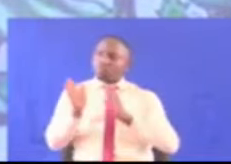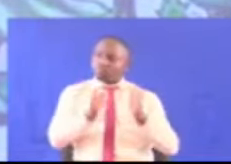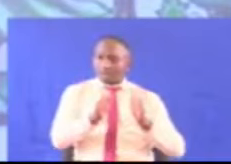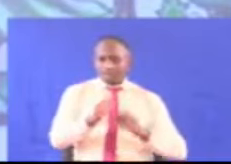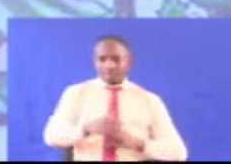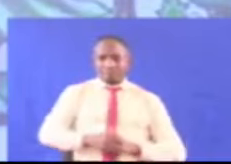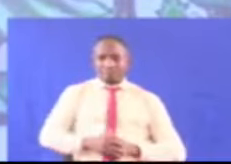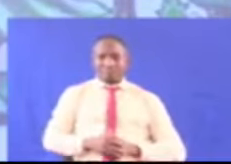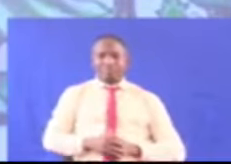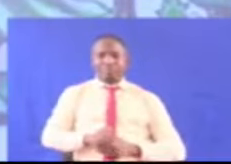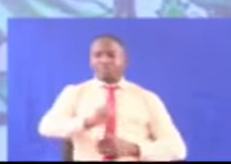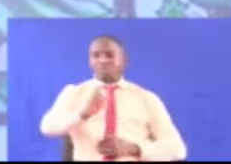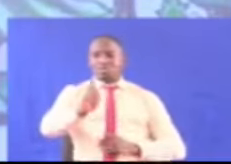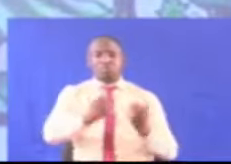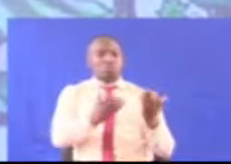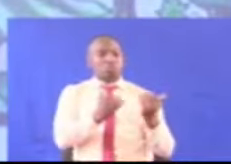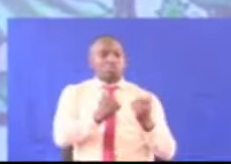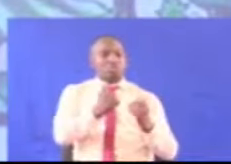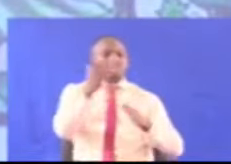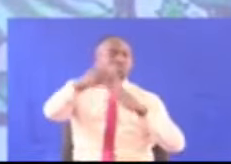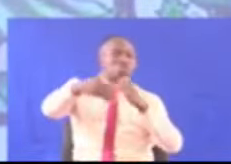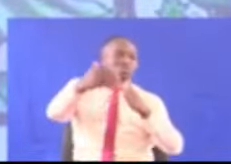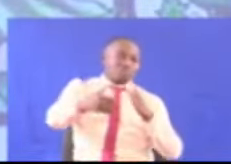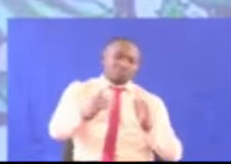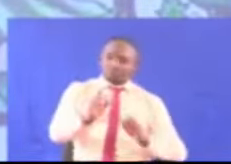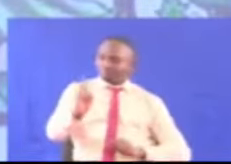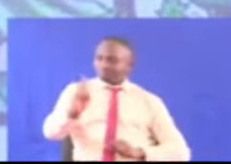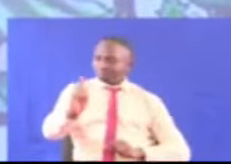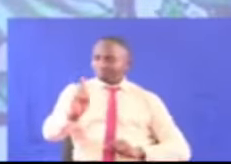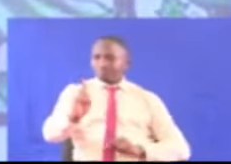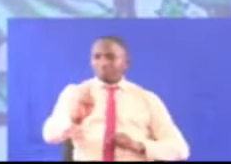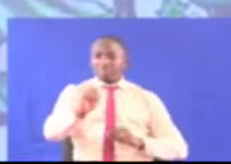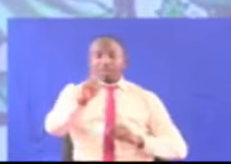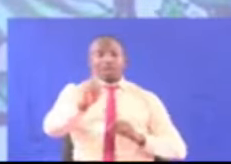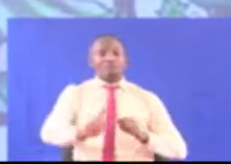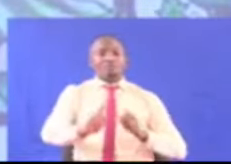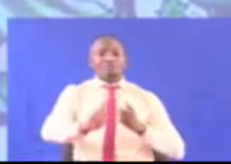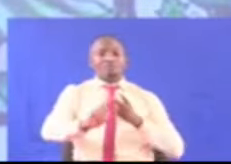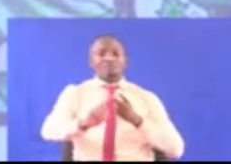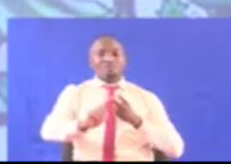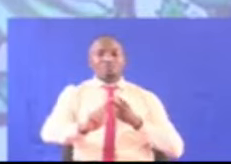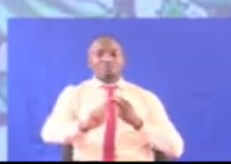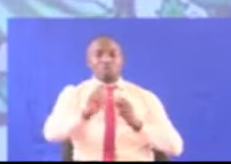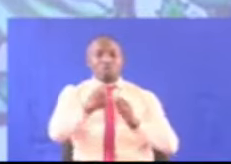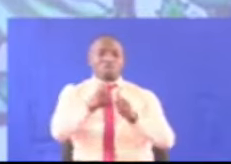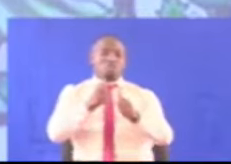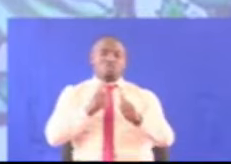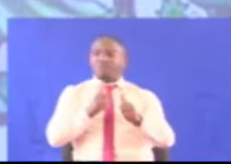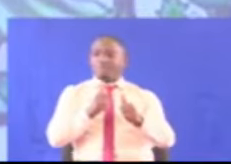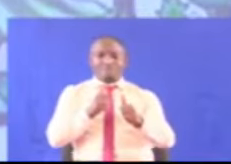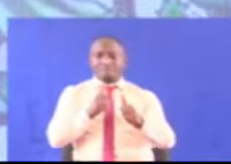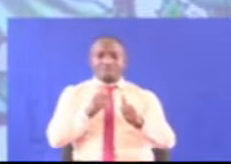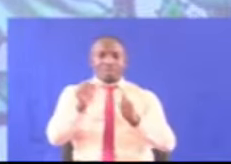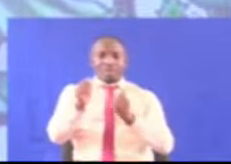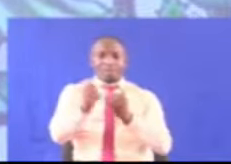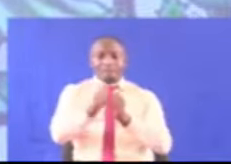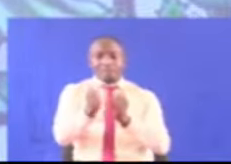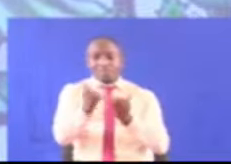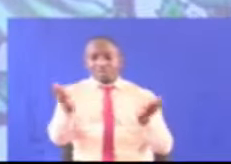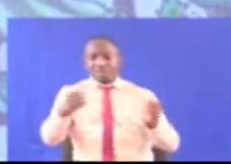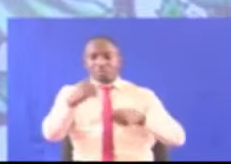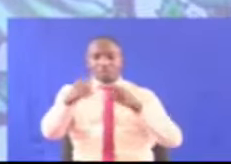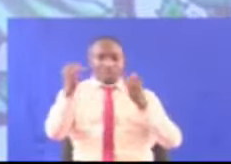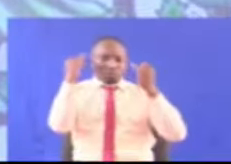na huko. Tusiwe tunasubiri dakika za mwisho halafu tunakuwa nyuma. Kwa hiyo haya mengine